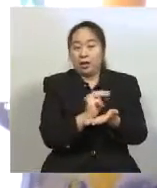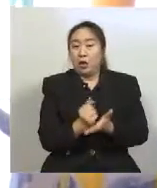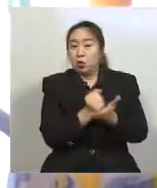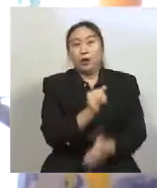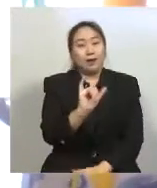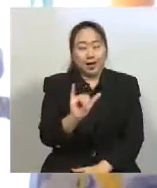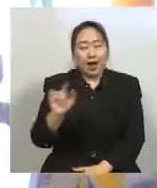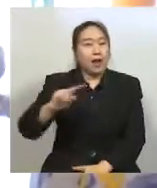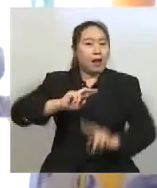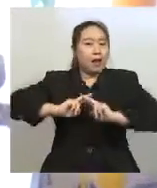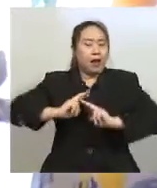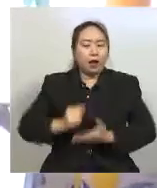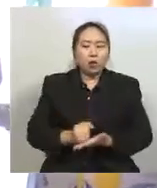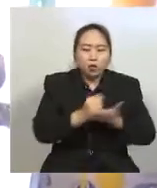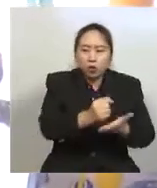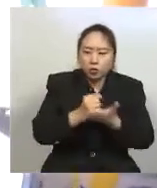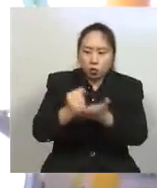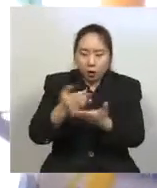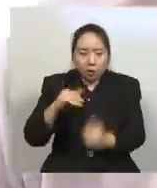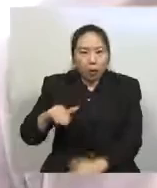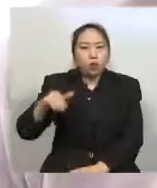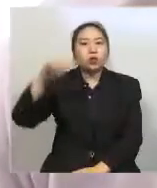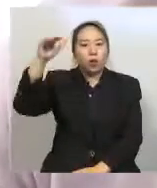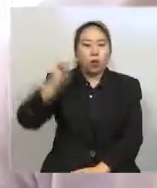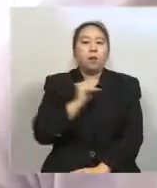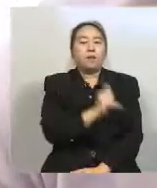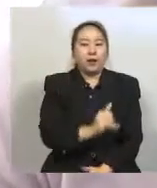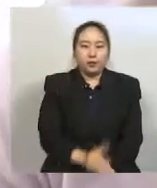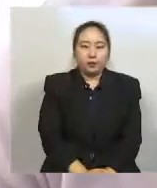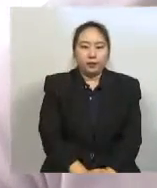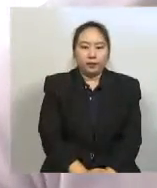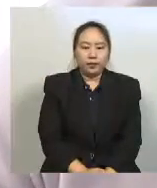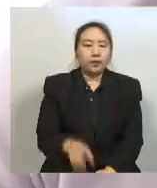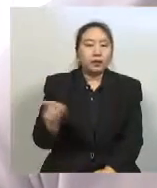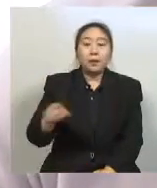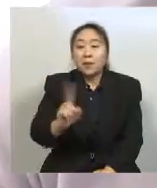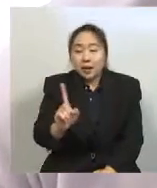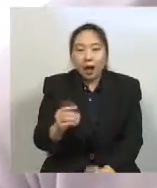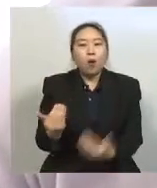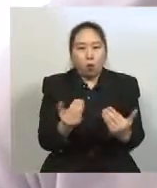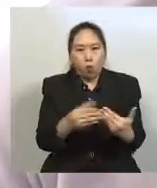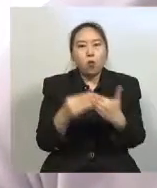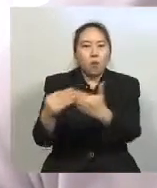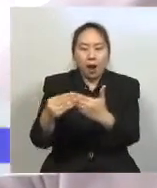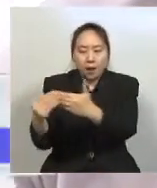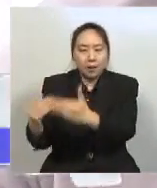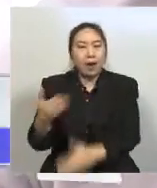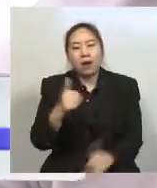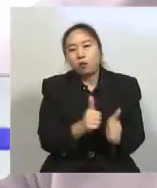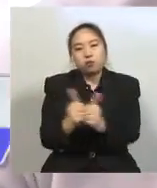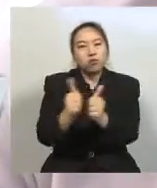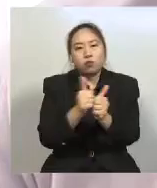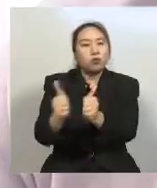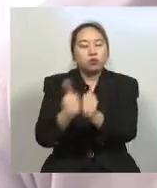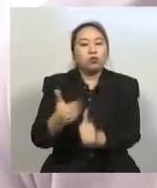มาเขารู้จักคนนู้นคนนี้ที่ก็ไปเลย เขาพาลูกไปไหนพาลูกไปด้วยพาไปตัดชุดกู้ภัยพาลูกไปตัดทุกชุ